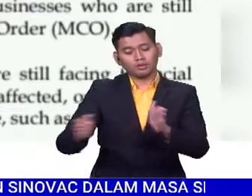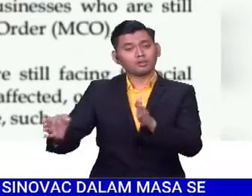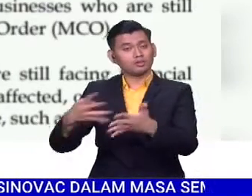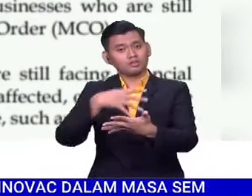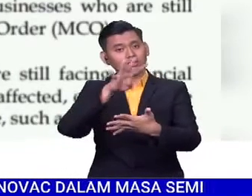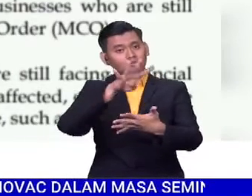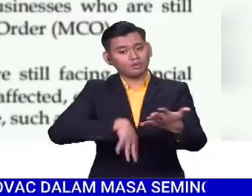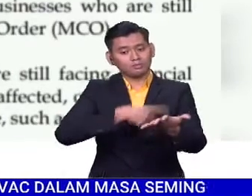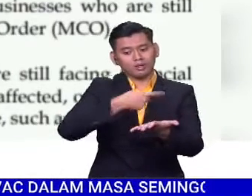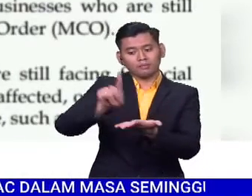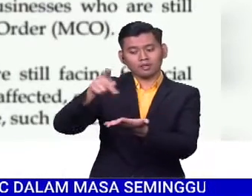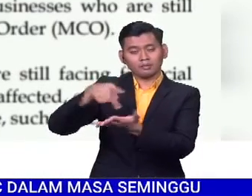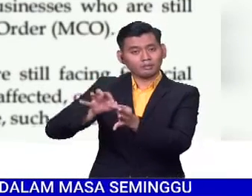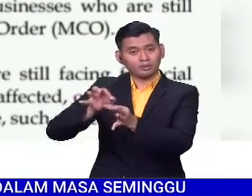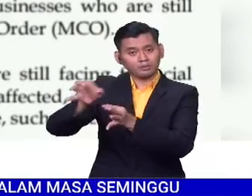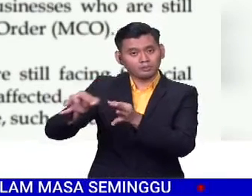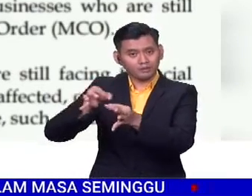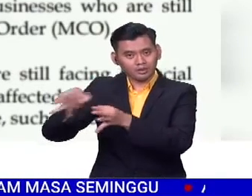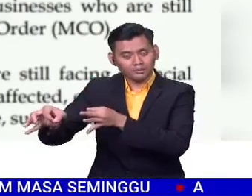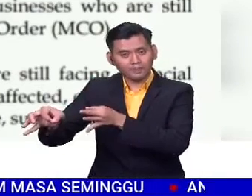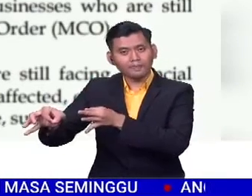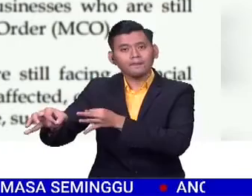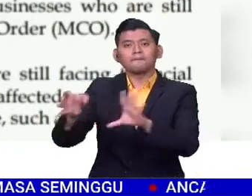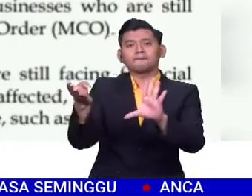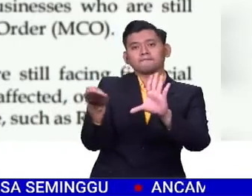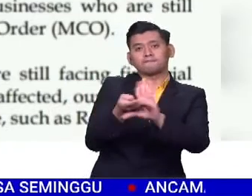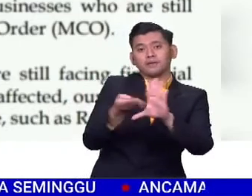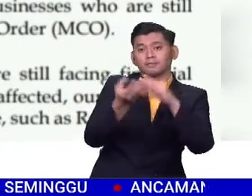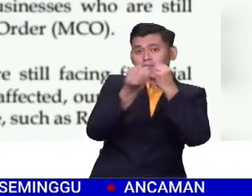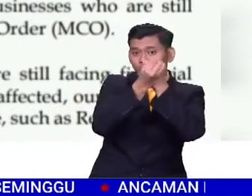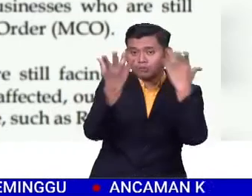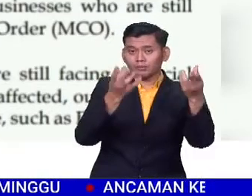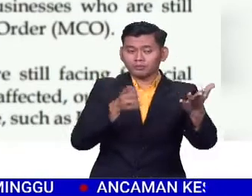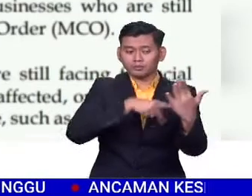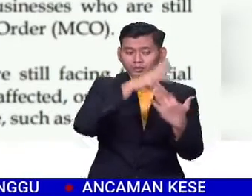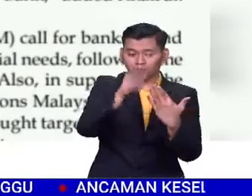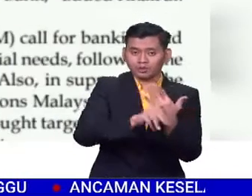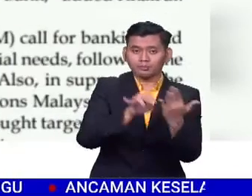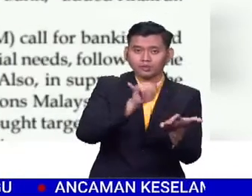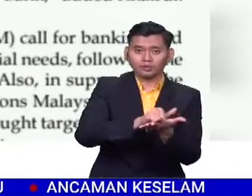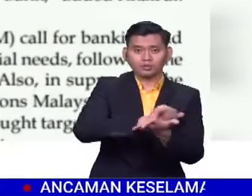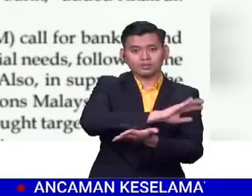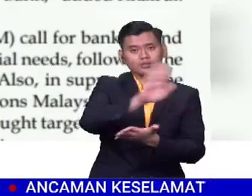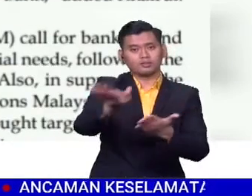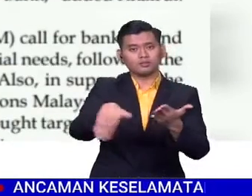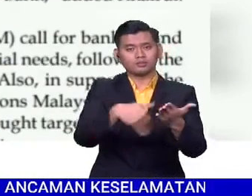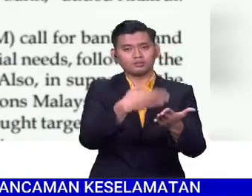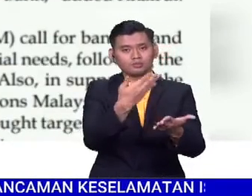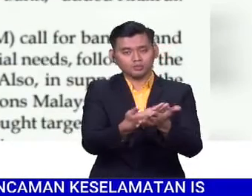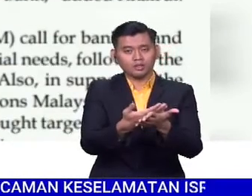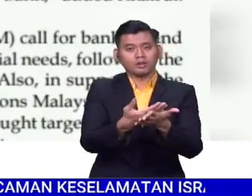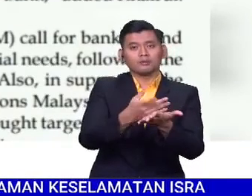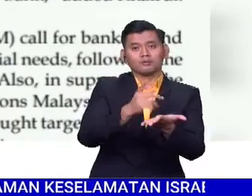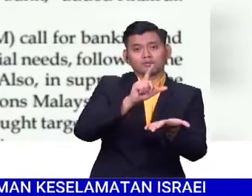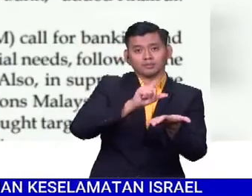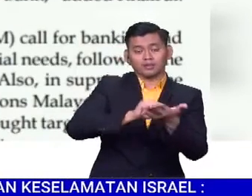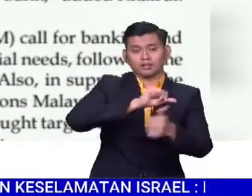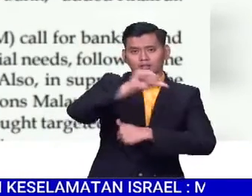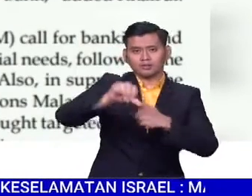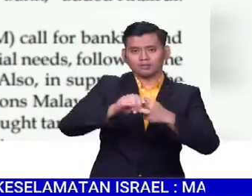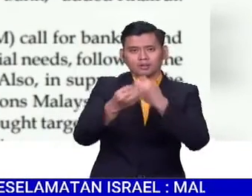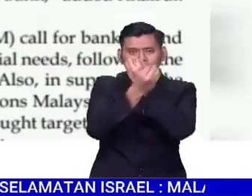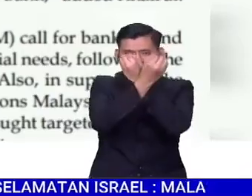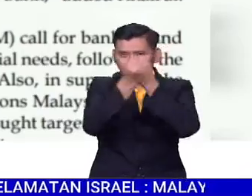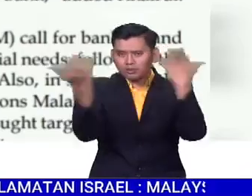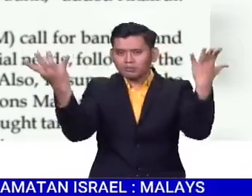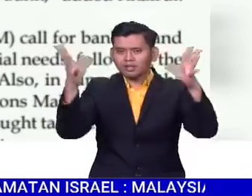semula pembayaran pembiayaan baik mengumkan inisiatif berkenaan mengurusi semua platform media sosial bagi memastikan maklumat itu